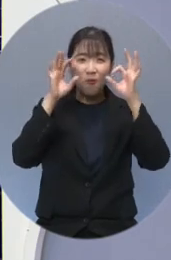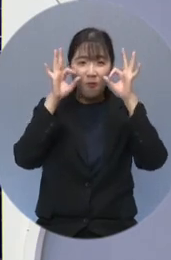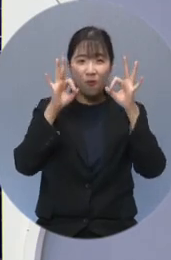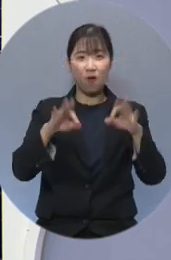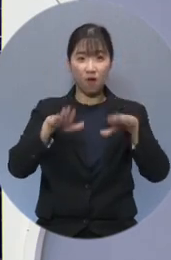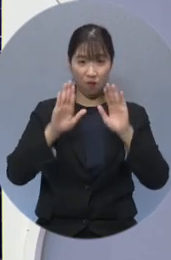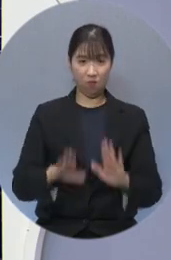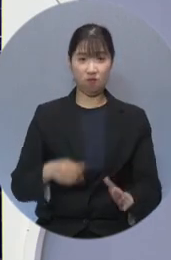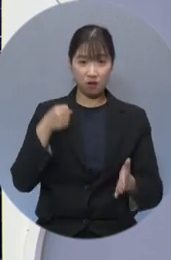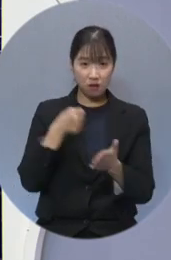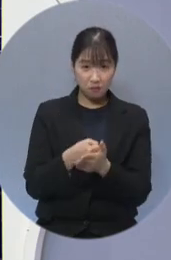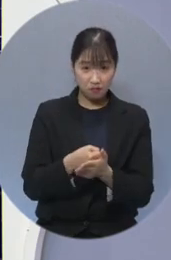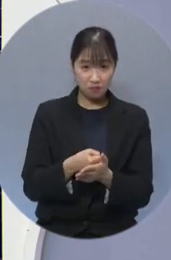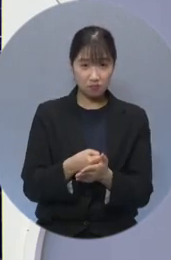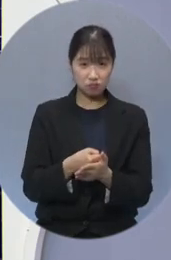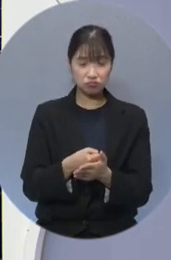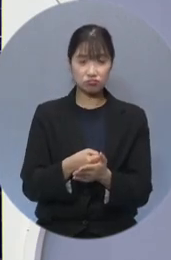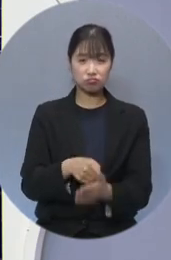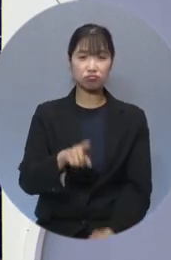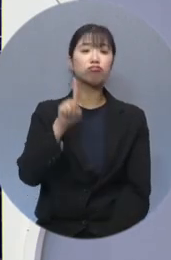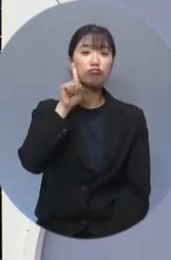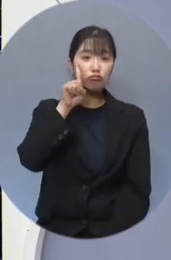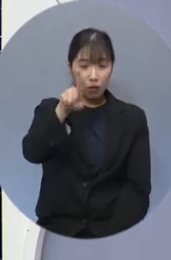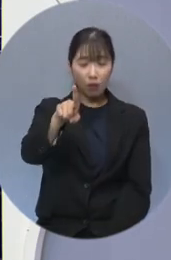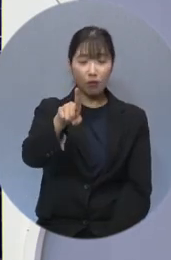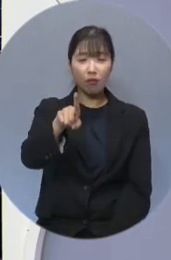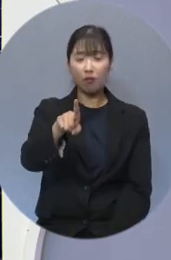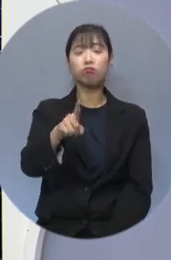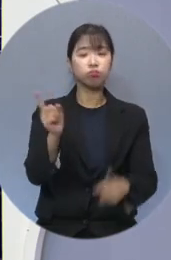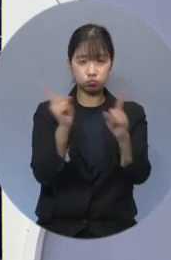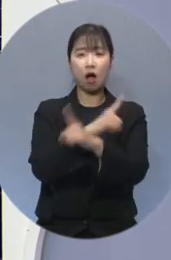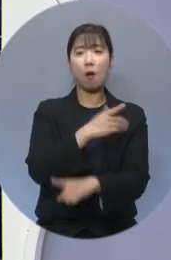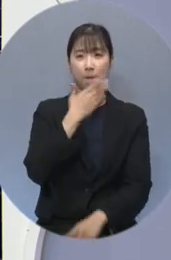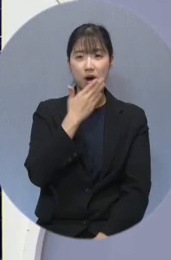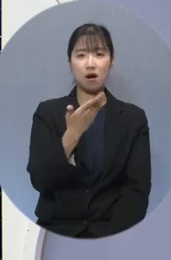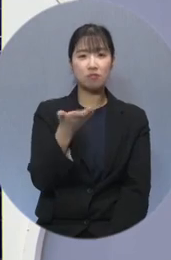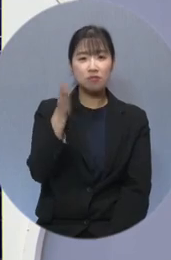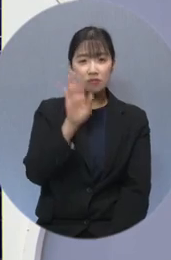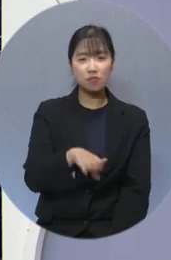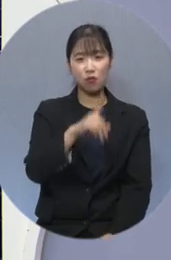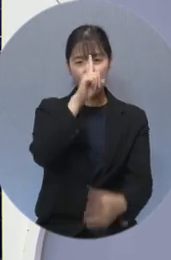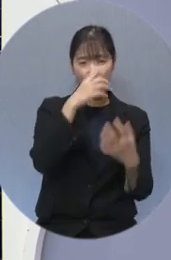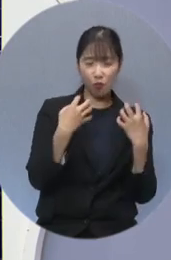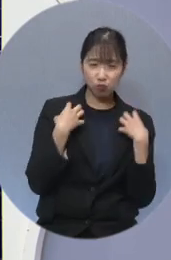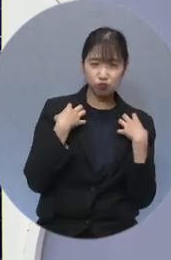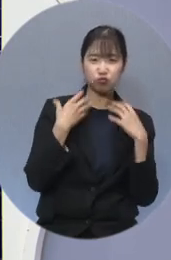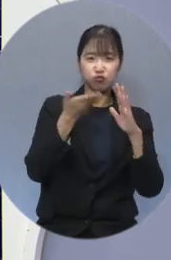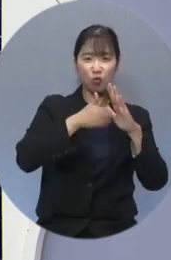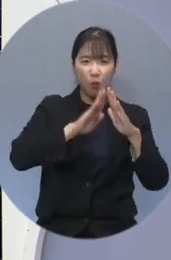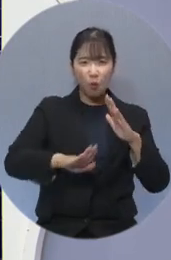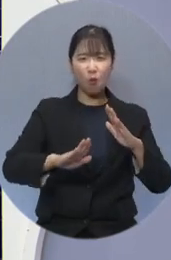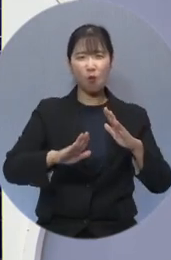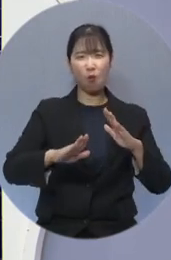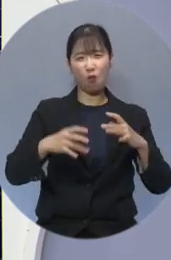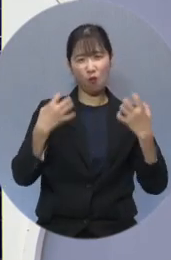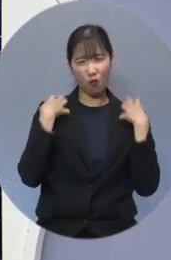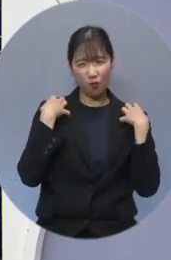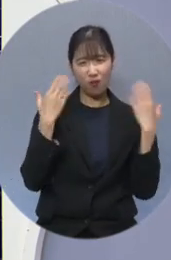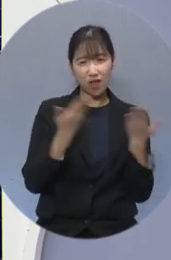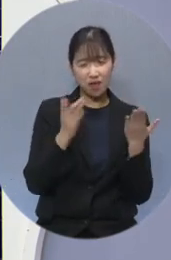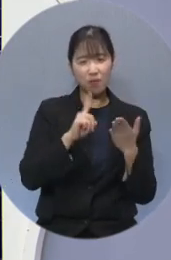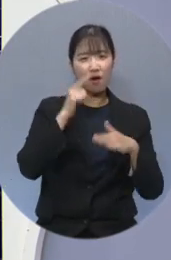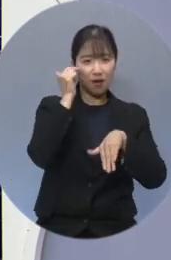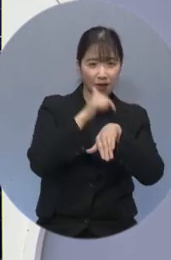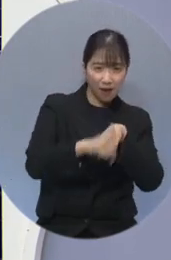오늘 결정하면 내일 오너가 결정하면 다음 날 바로 바꿀 수 있지만 정부나 공공지자체의 일은 이렇습니다. 계획을